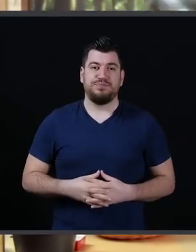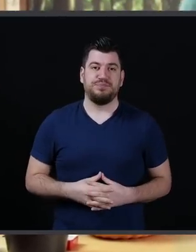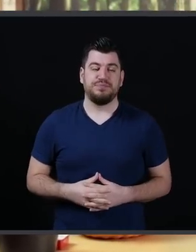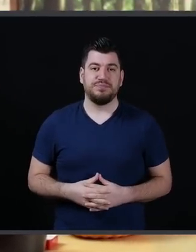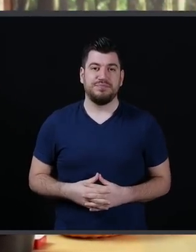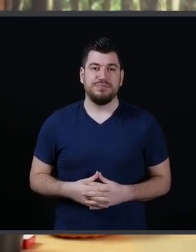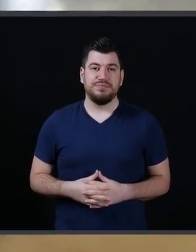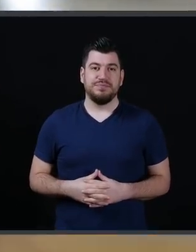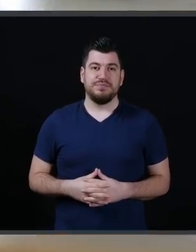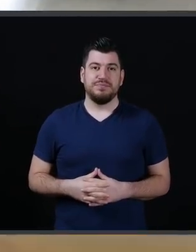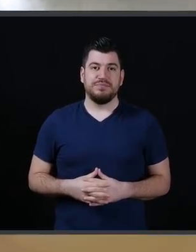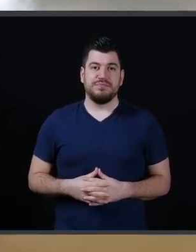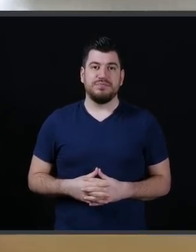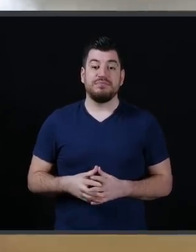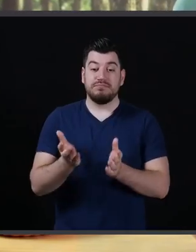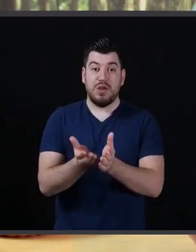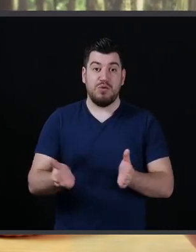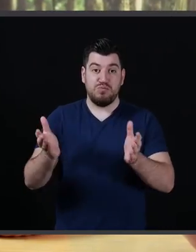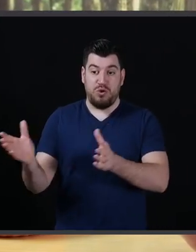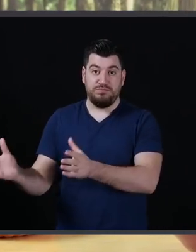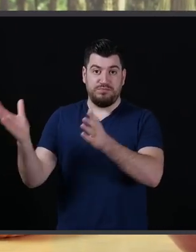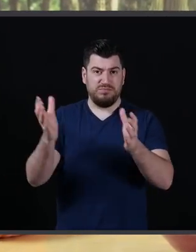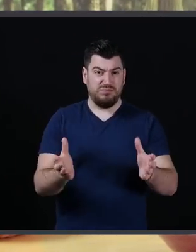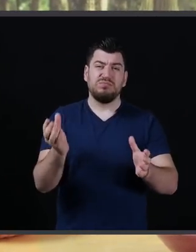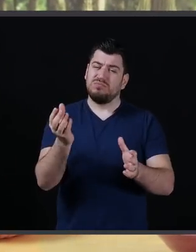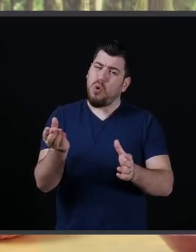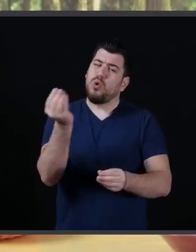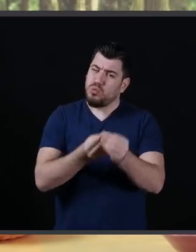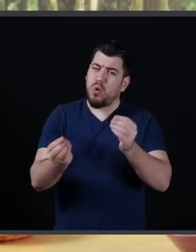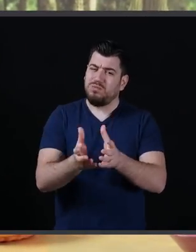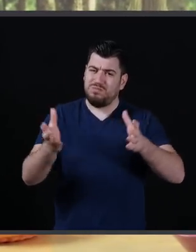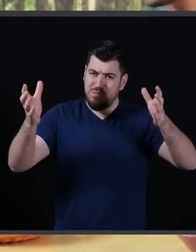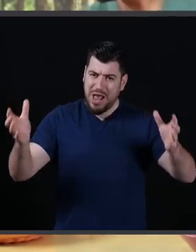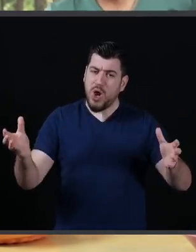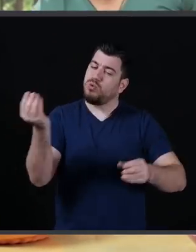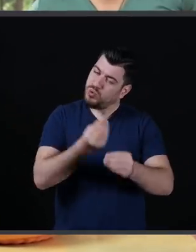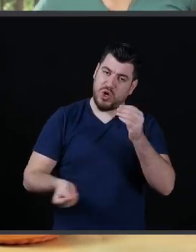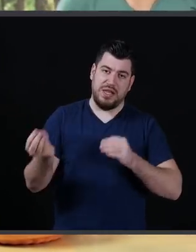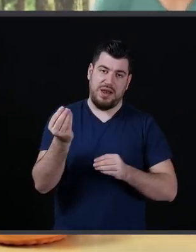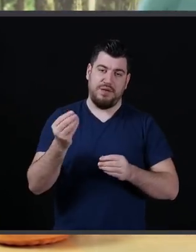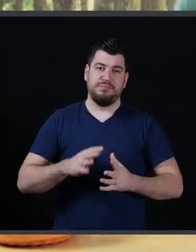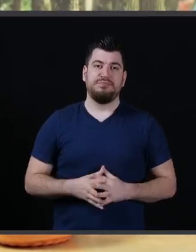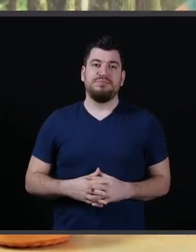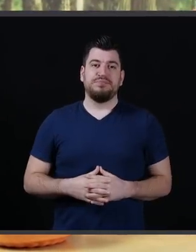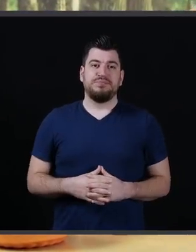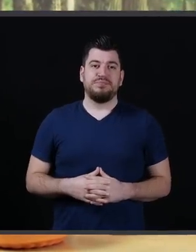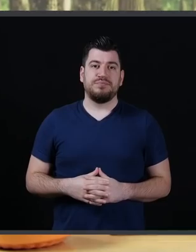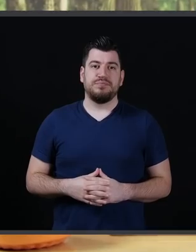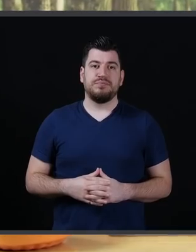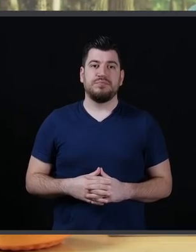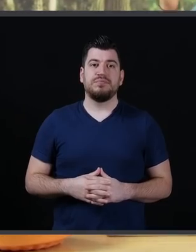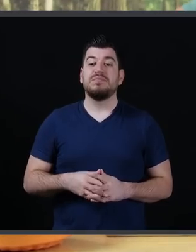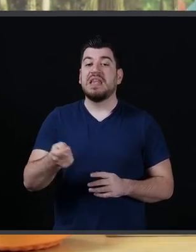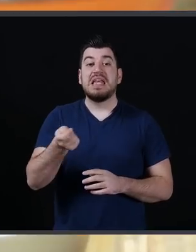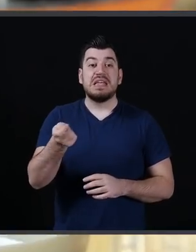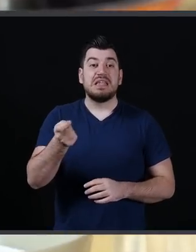Παίρνουμε ένα μπολ Όσο πιο μεγάλο πάρετε, τόσο καλύτερα Τόσο πιο έφαλα θα βγει η συνταγή Παίρνουμε μία σίτα Σε περίπτωση που δεν έχετε